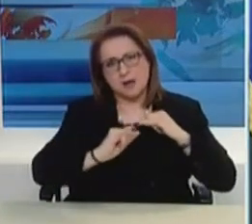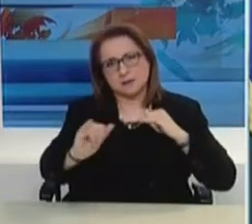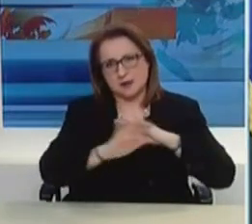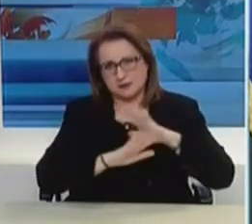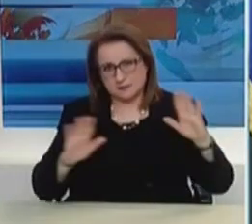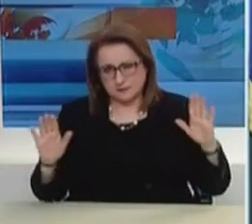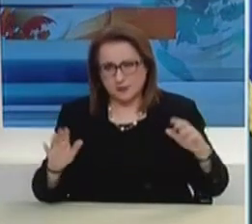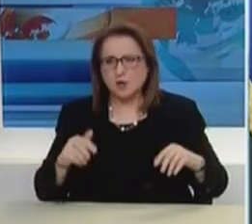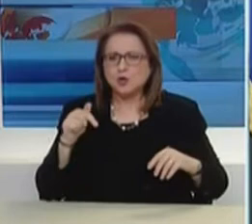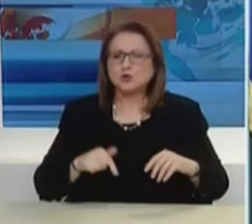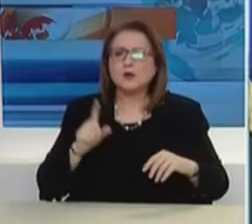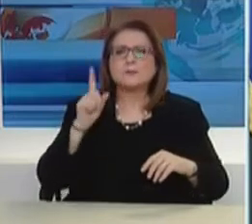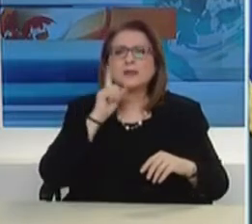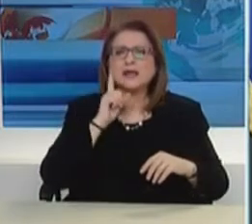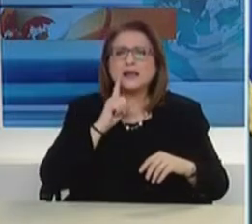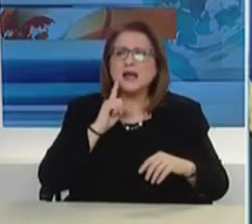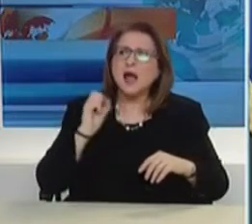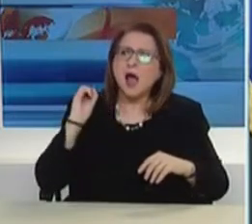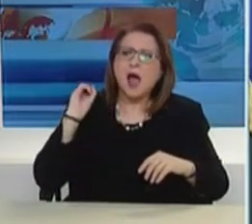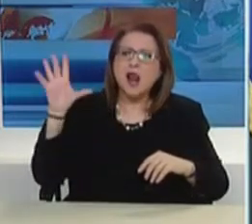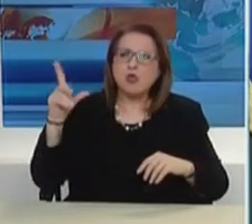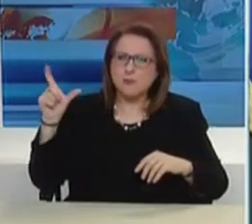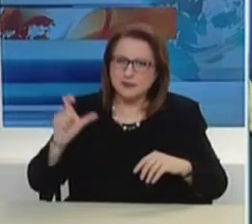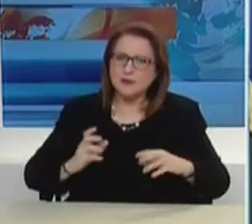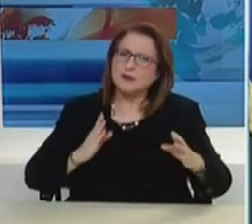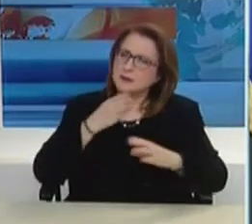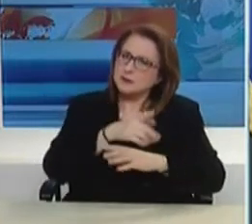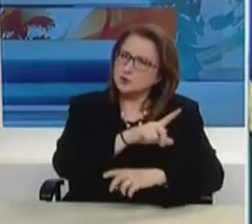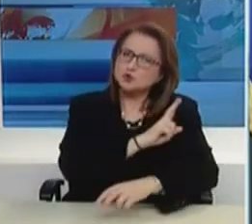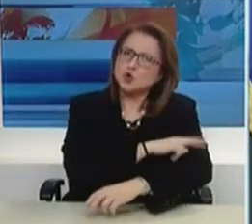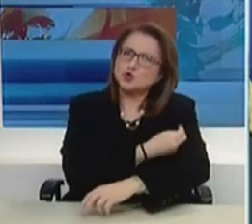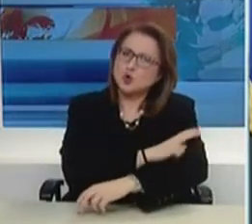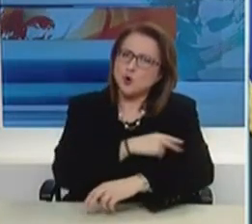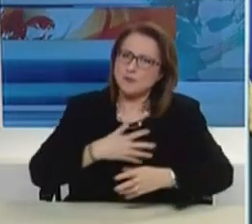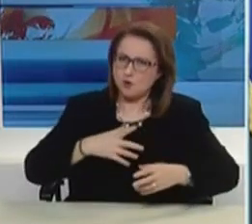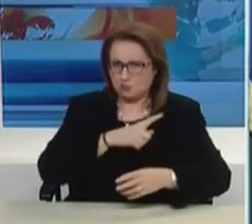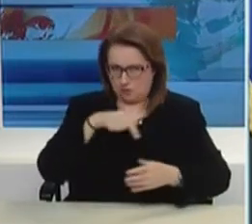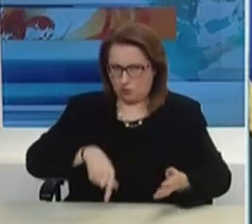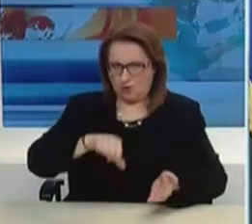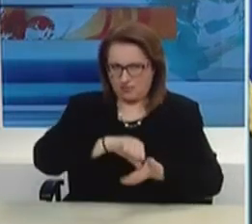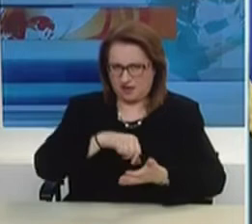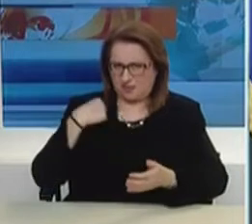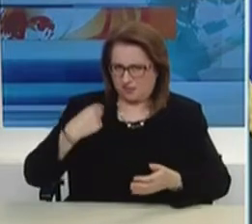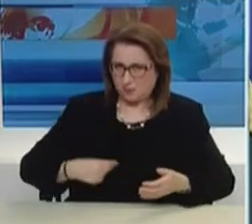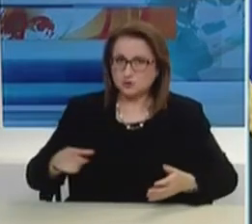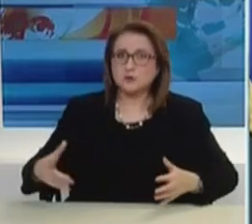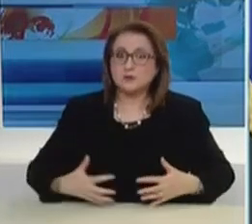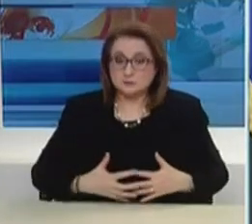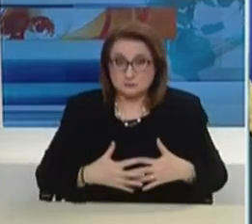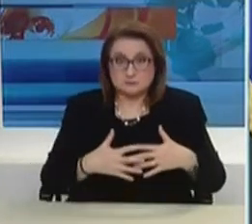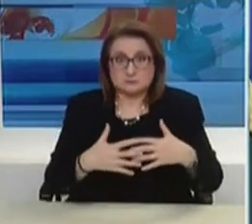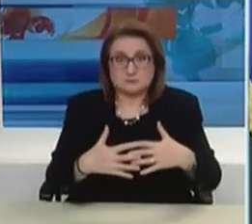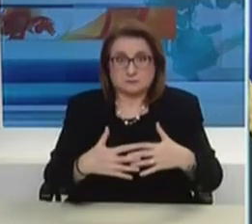Σχετικά με αλλοδαπή γυναίκα, η οποία προσήλθε σε δημόσιο νοσοκομείο της Αθήνας για τη διαδικασία του τοκετού και διαβιούσε σε δομή